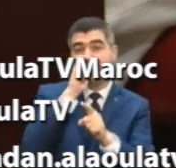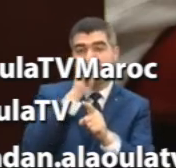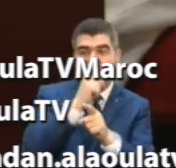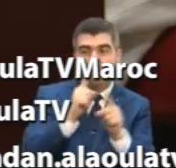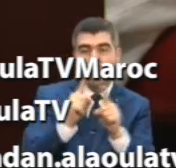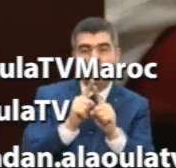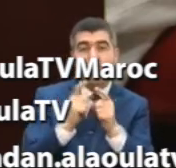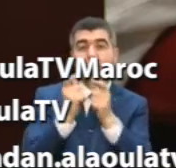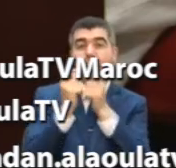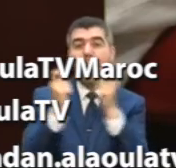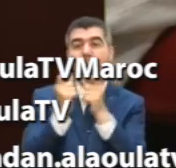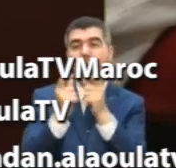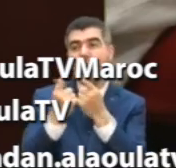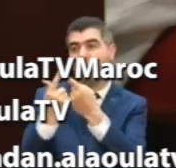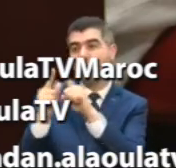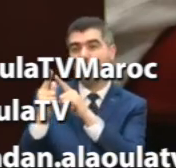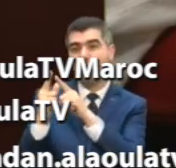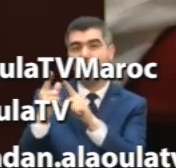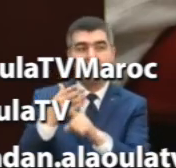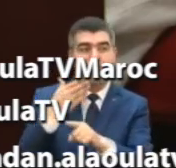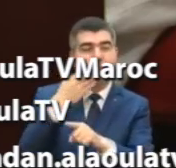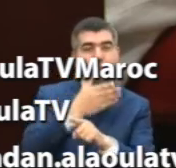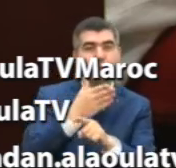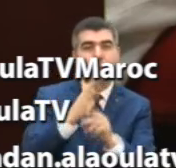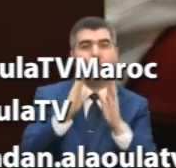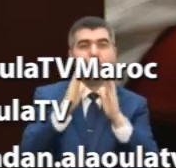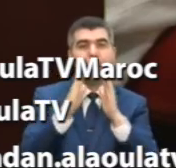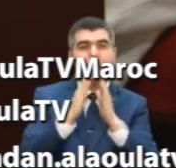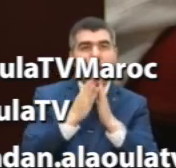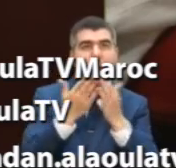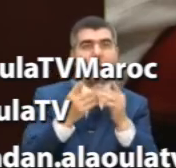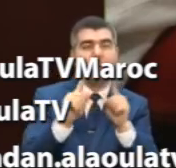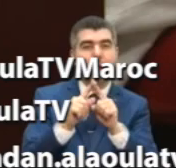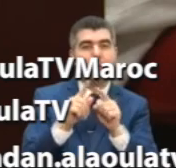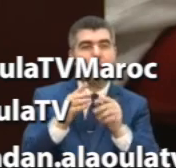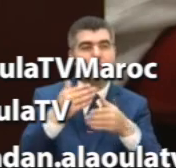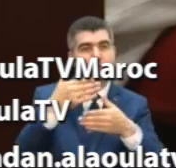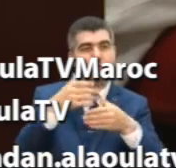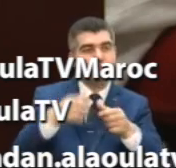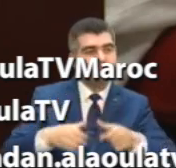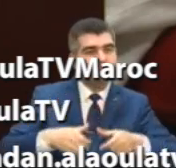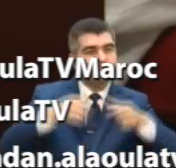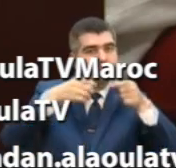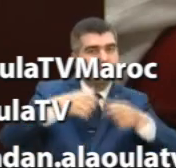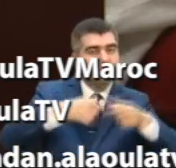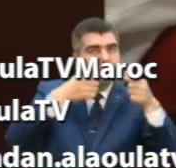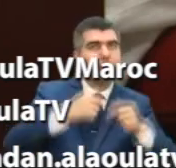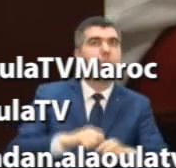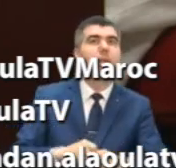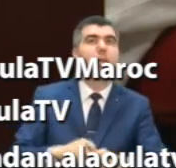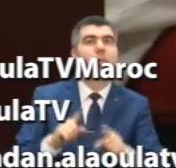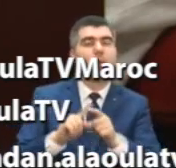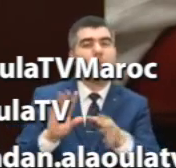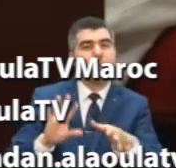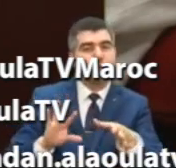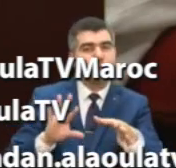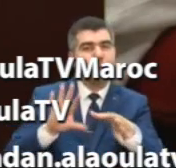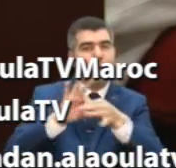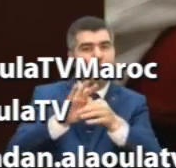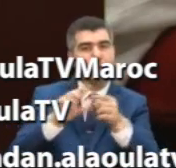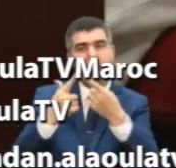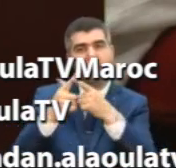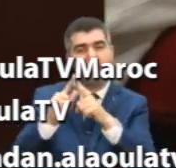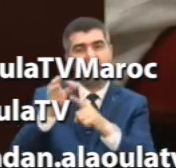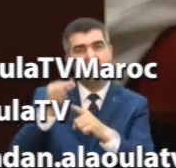ما يمشيلاش ديال السكن الاجتماعي، محاربة، مع العلم أن في هذا المجال كان شراكات قطاع عام